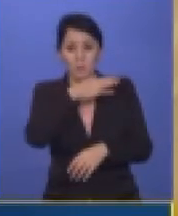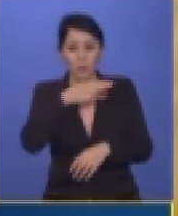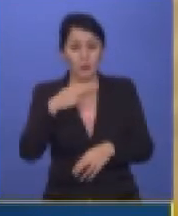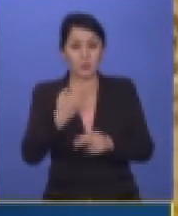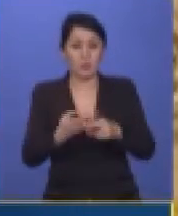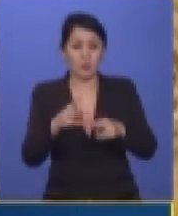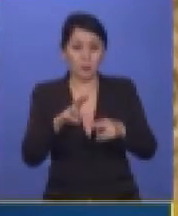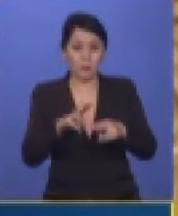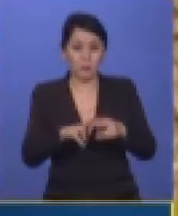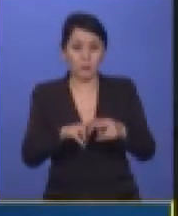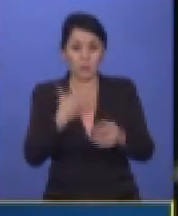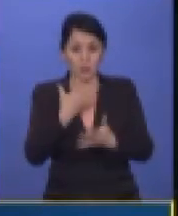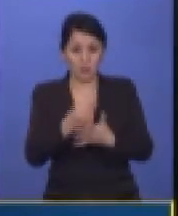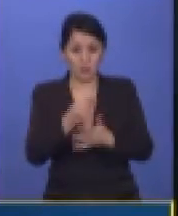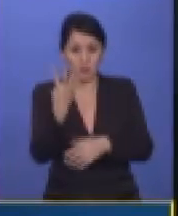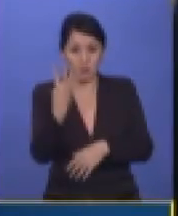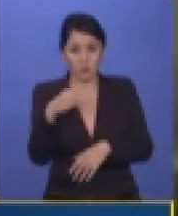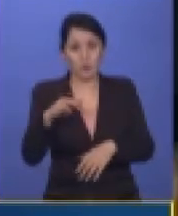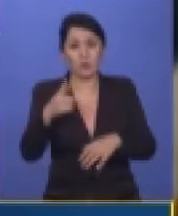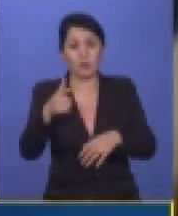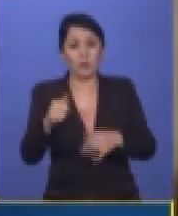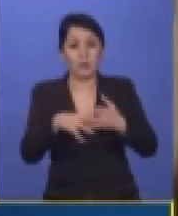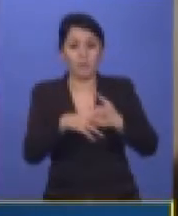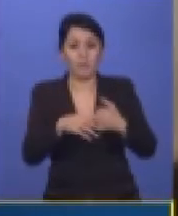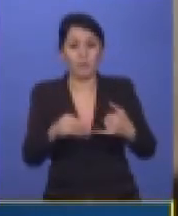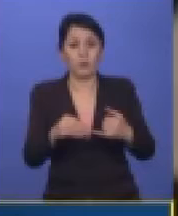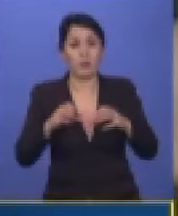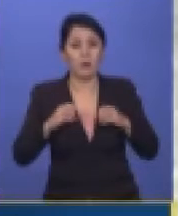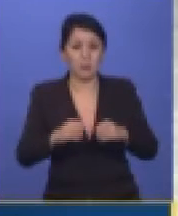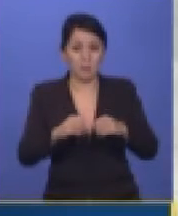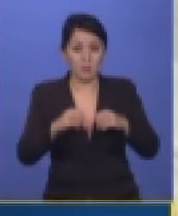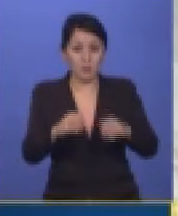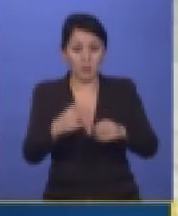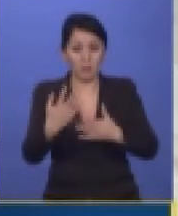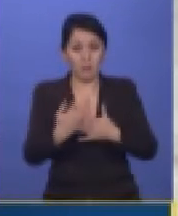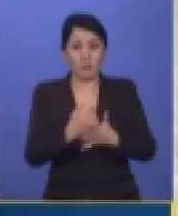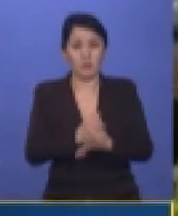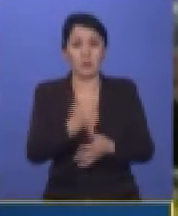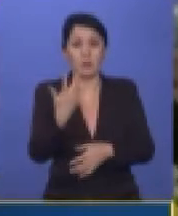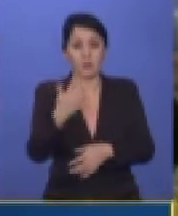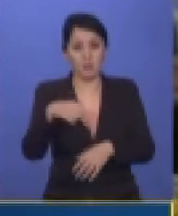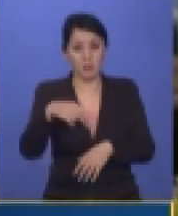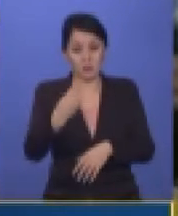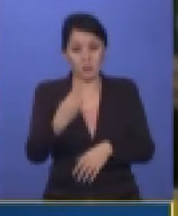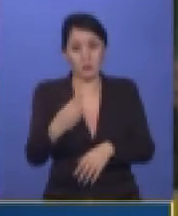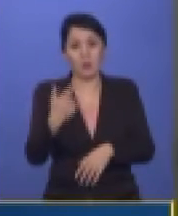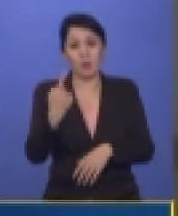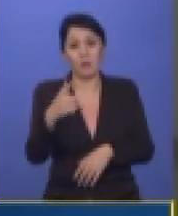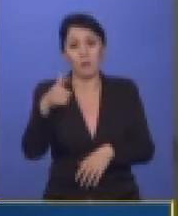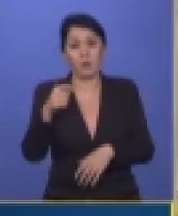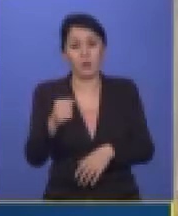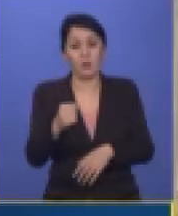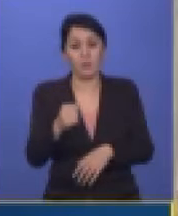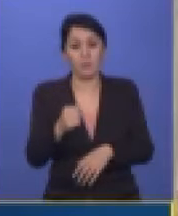того, товарищество имеет 40 тысяч гектаров посевных площадей. Ежегодно хозяйство получает около 30 центнеров урожая с одного